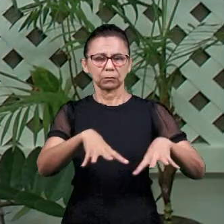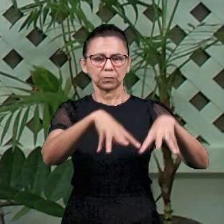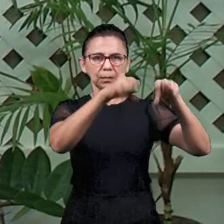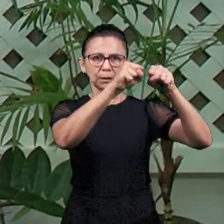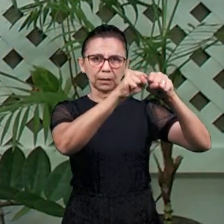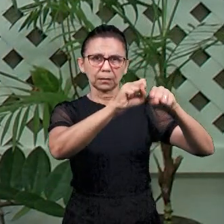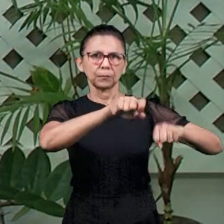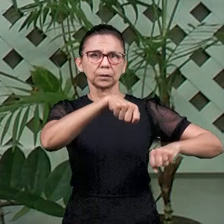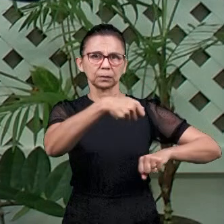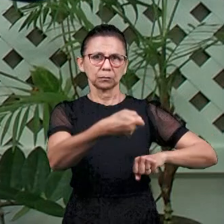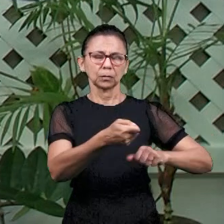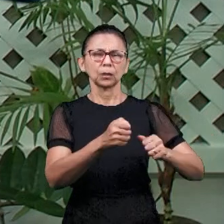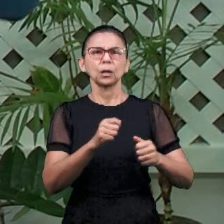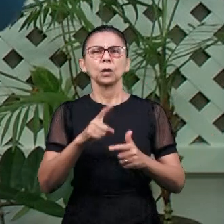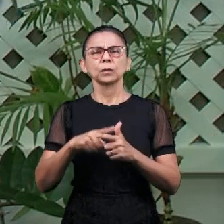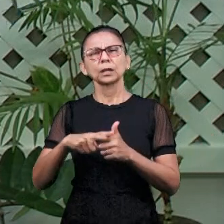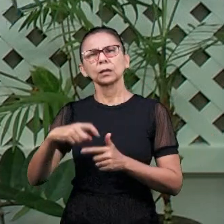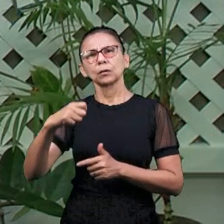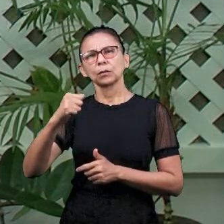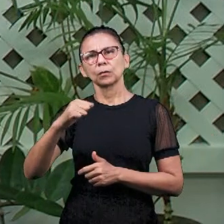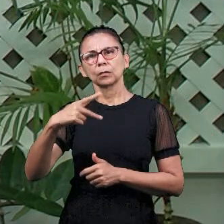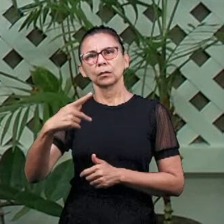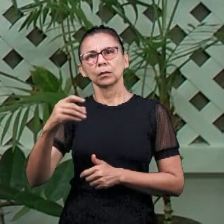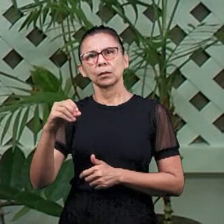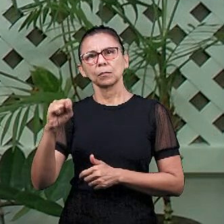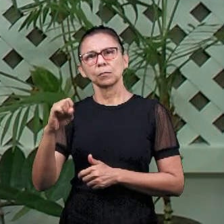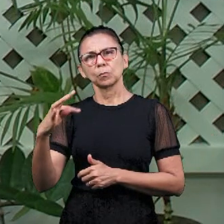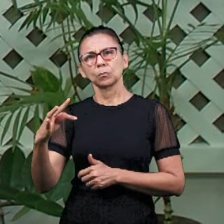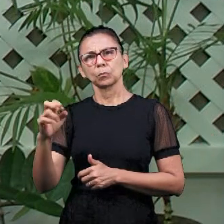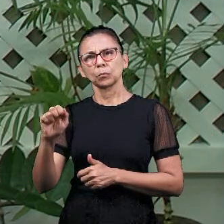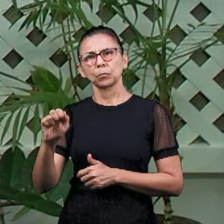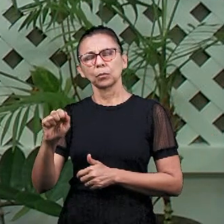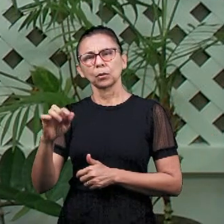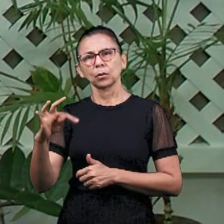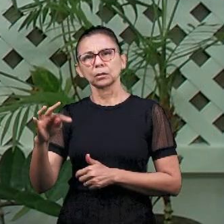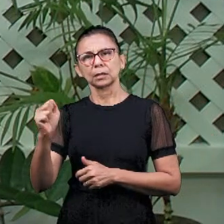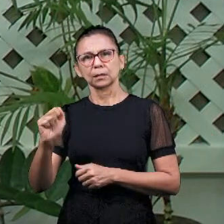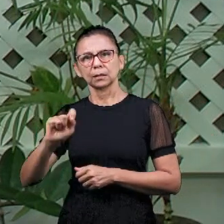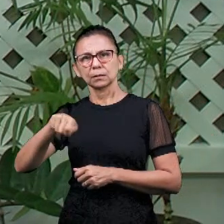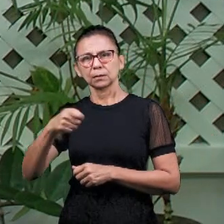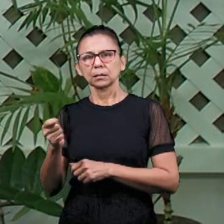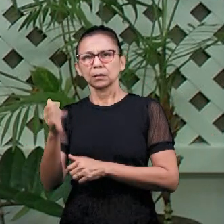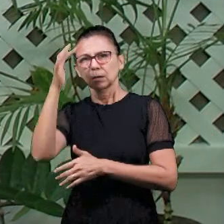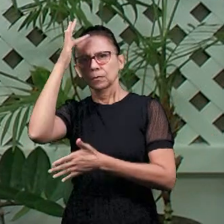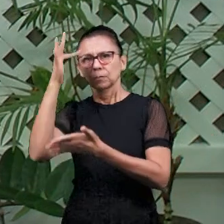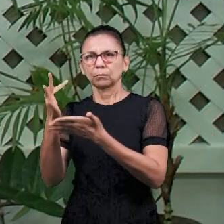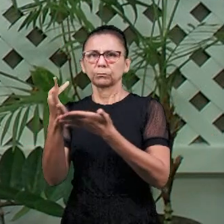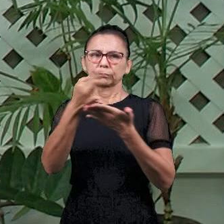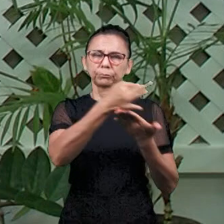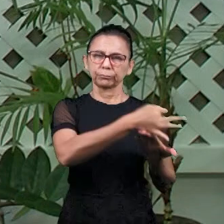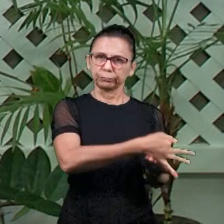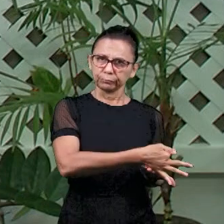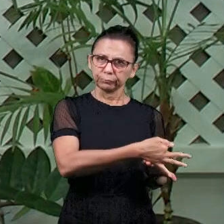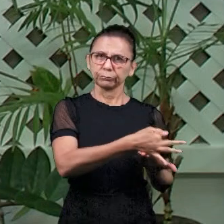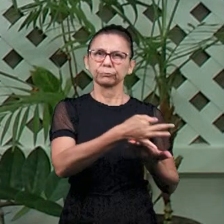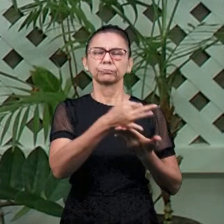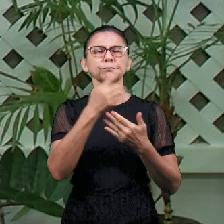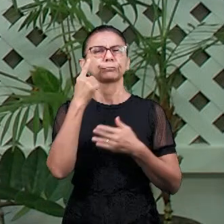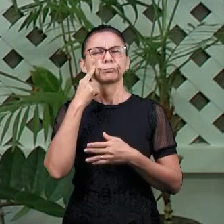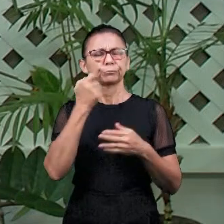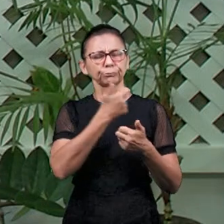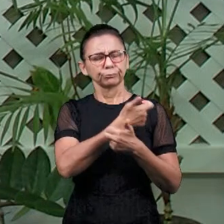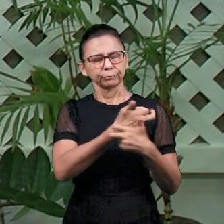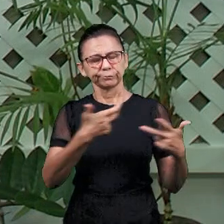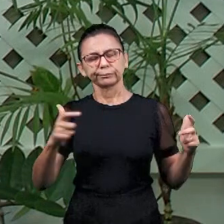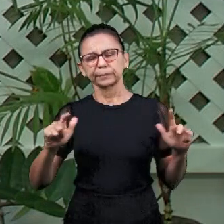entendu à propos de tous ces types d'opérations et des